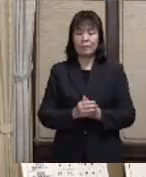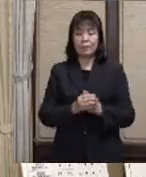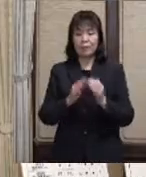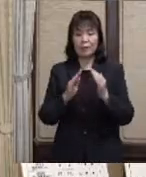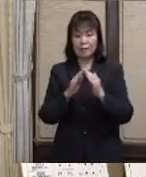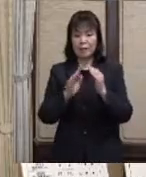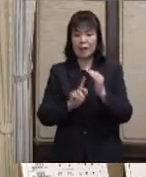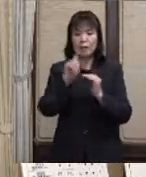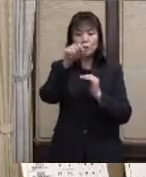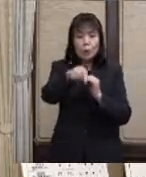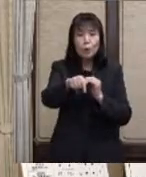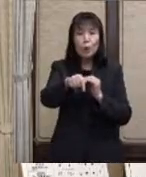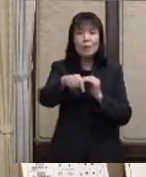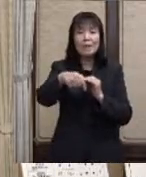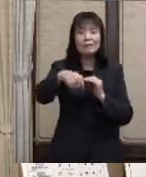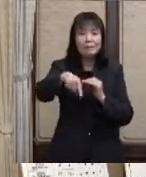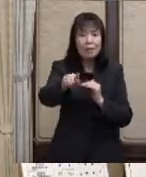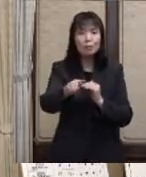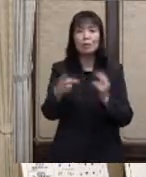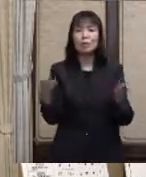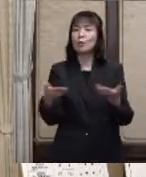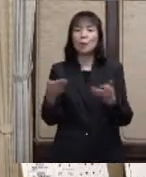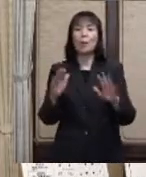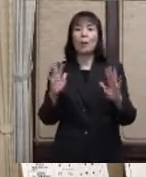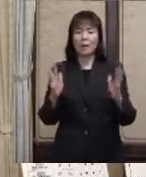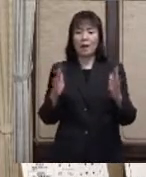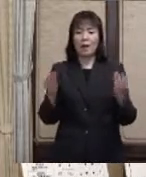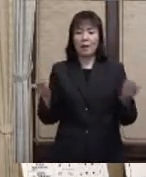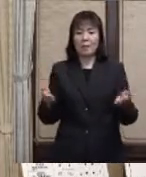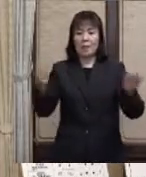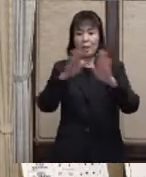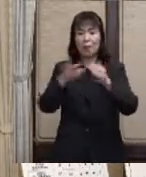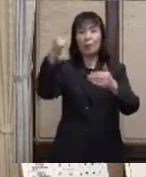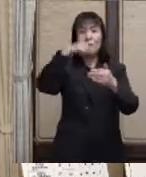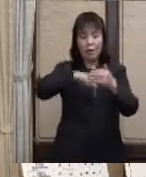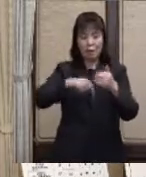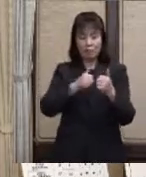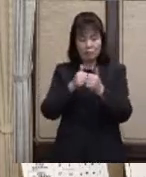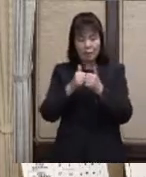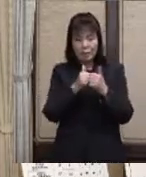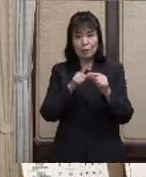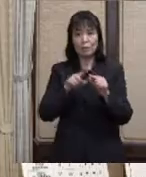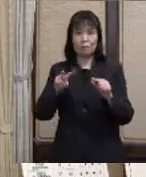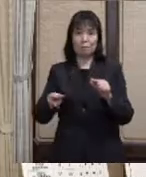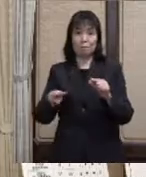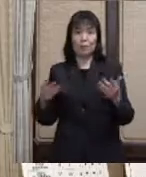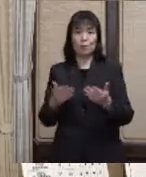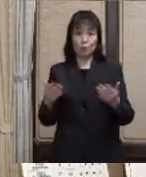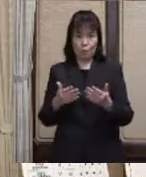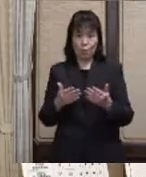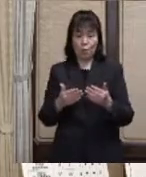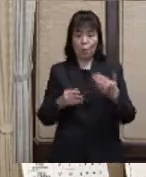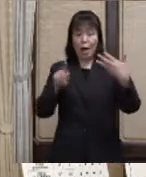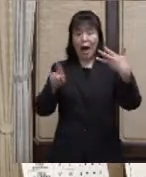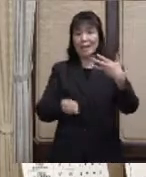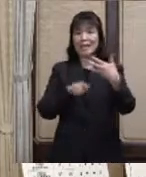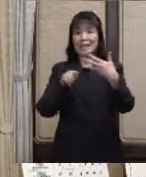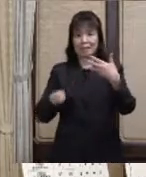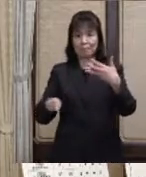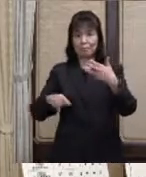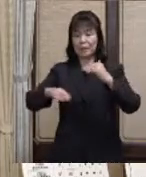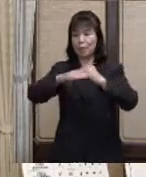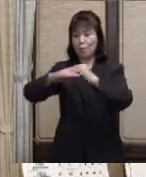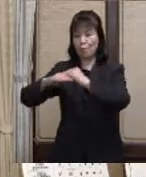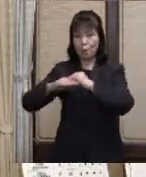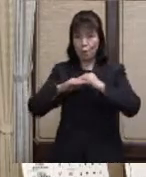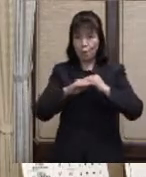外に出るお立場、仕事ではないそうなので、内部の打ち合わせがメインだそうです。で、8名の同